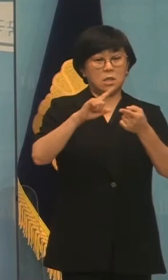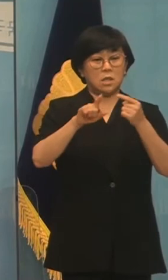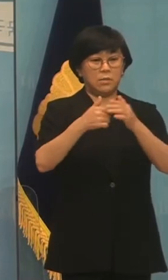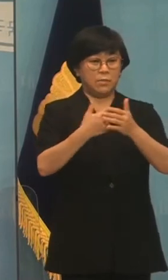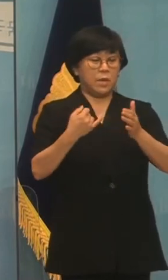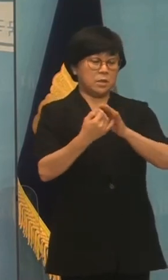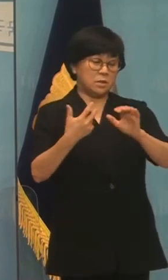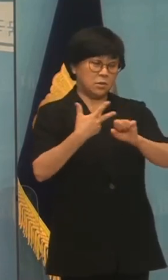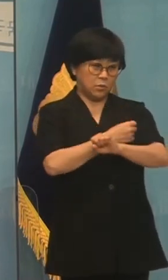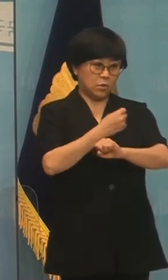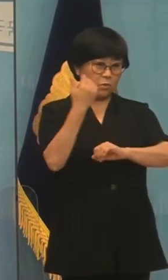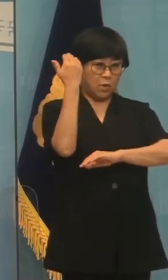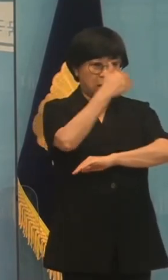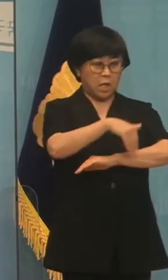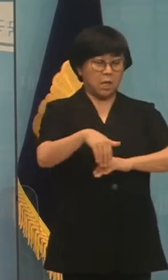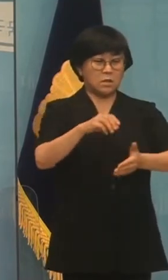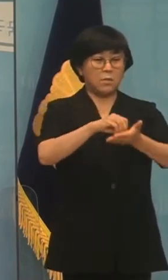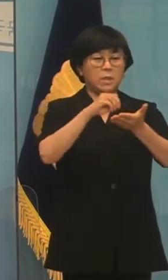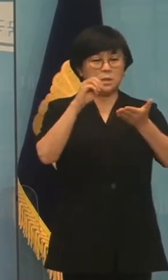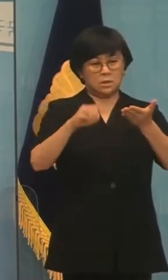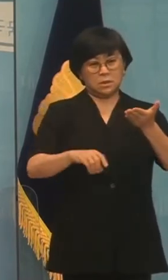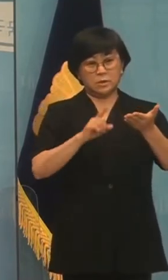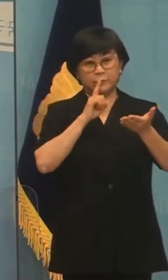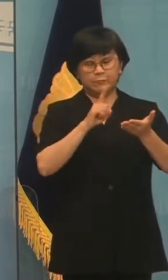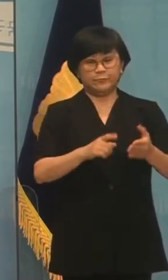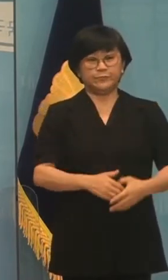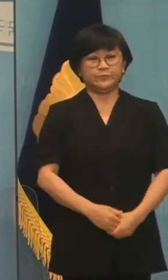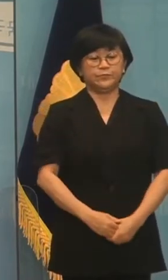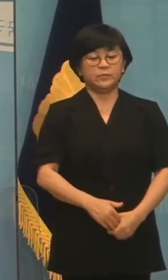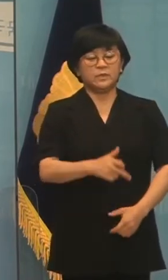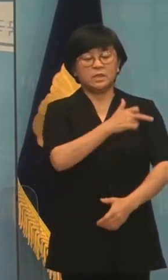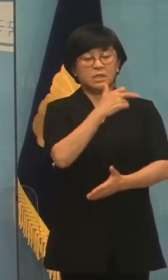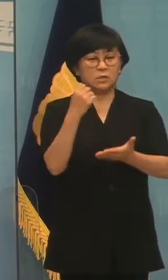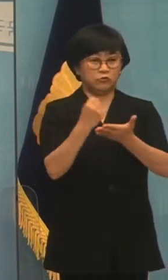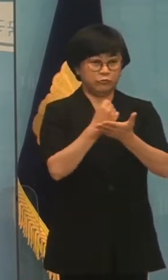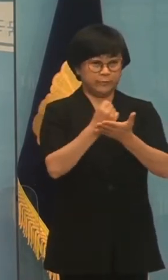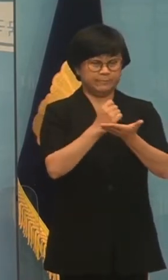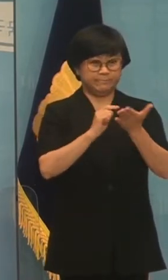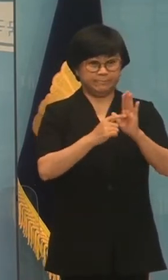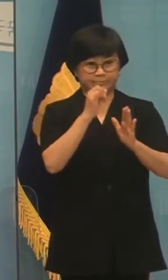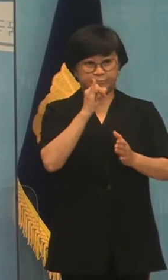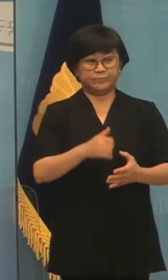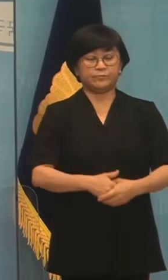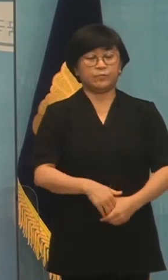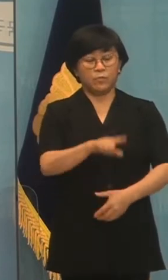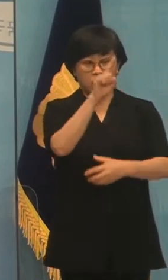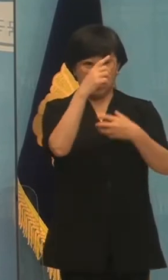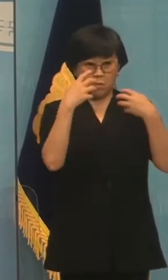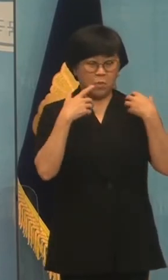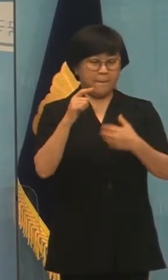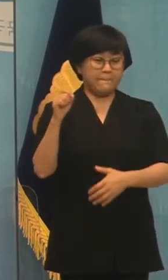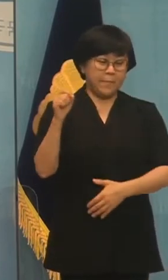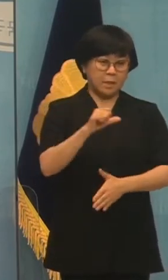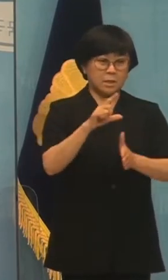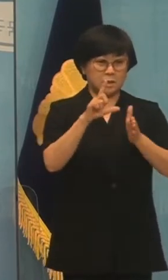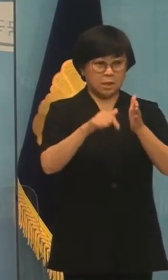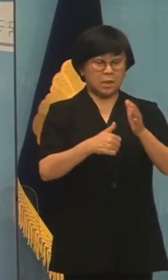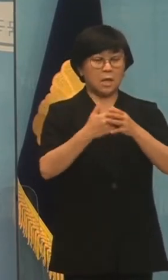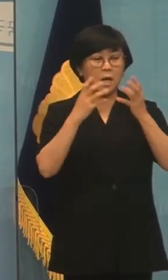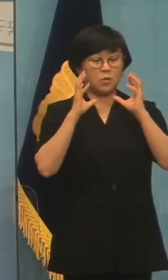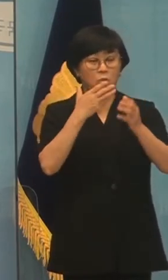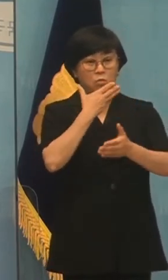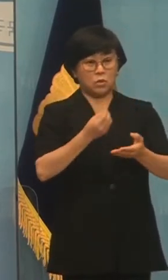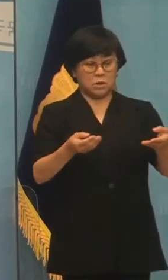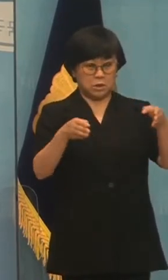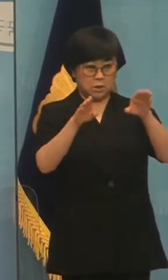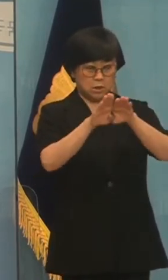접종 계획에서조차 언급이 없었던 점에 큰 유감을 표합니다. 정부가 빠른 시일 내에